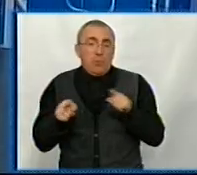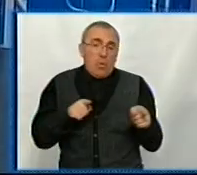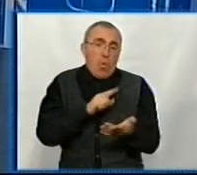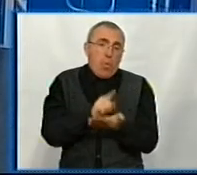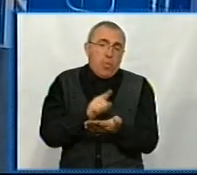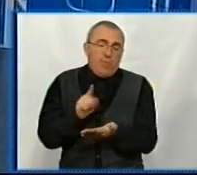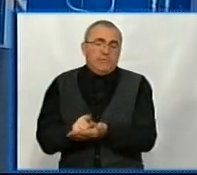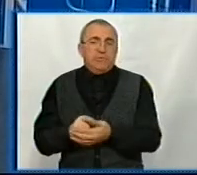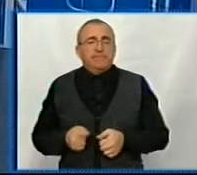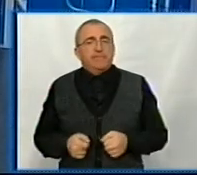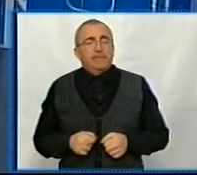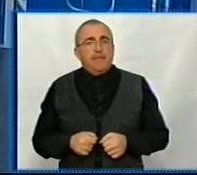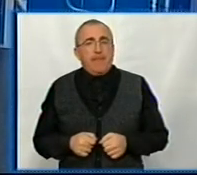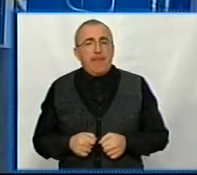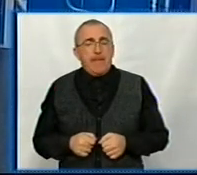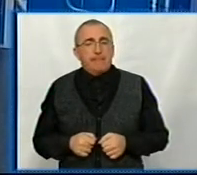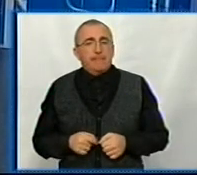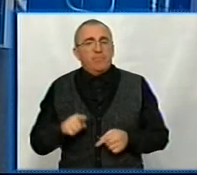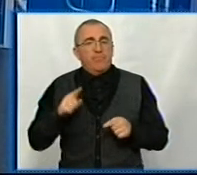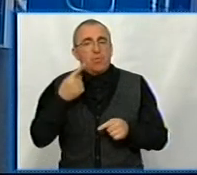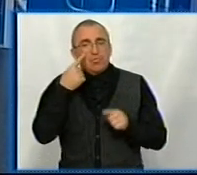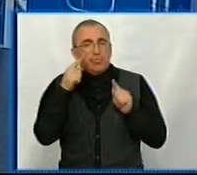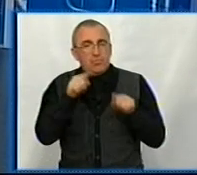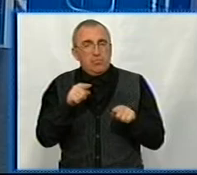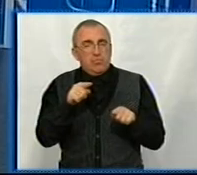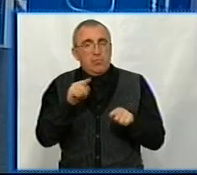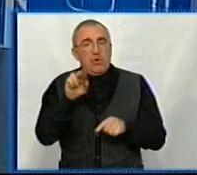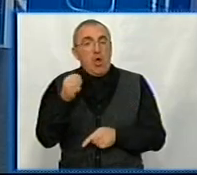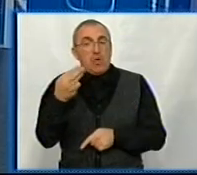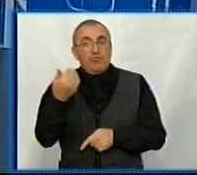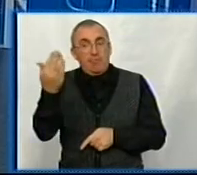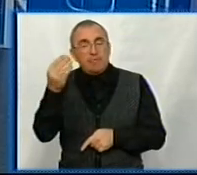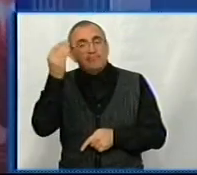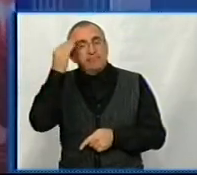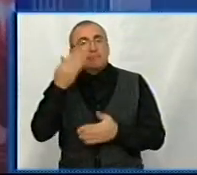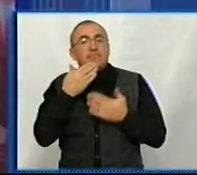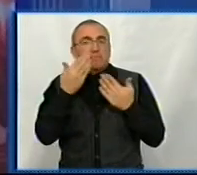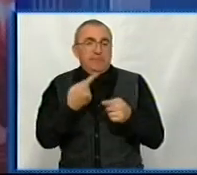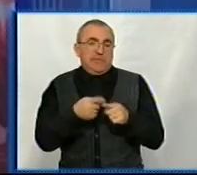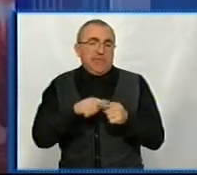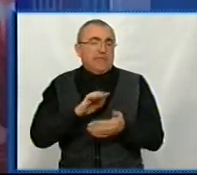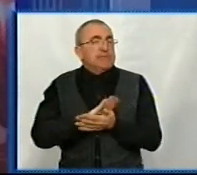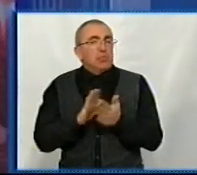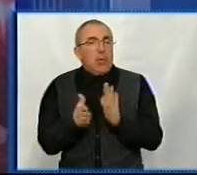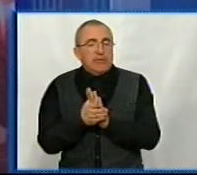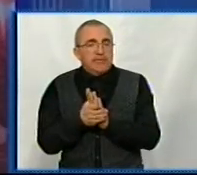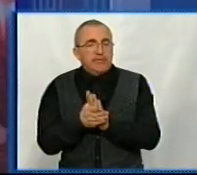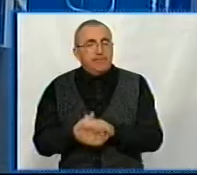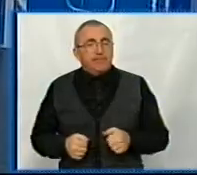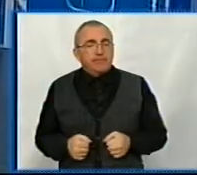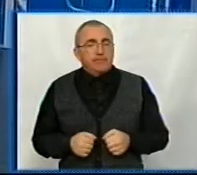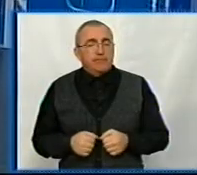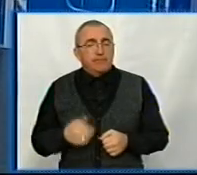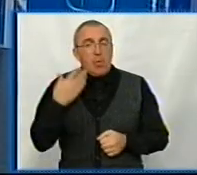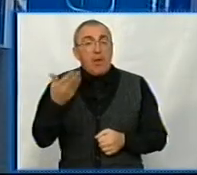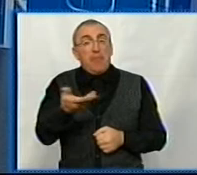обов'язків. З точки зору, Даша, до вас запитання от щойно цієї ситуації. Коли